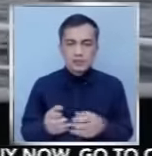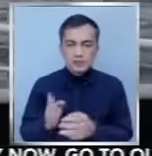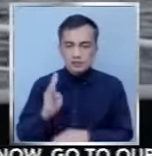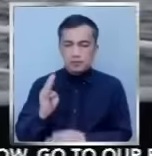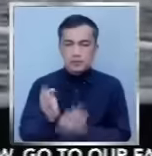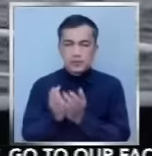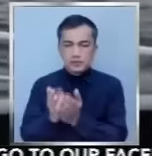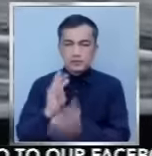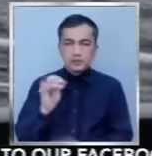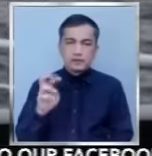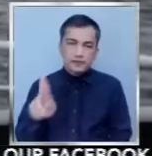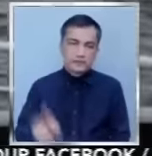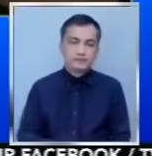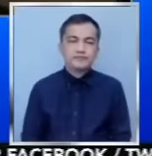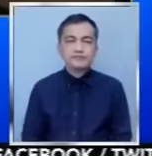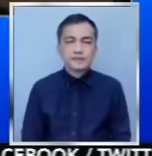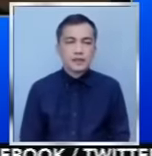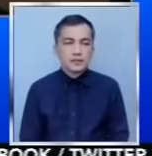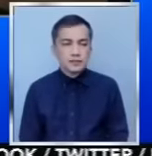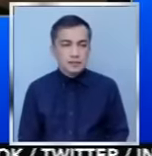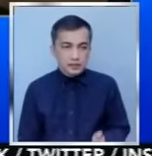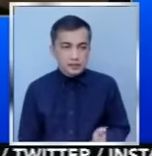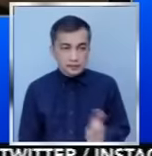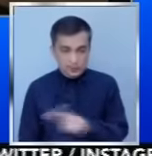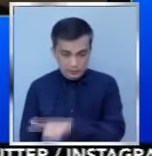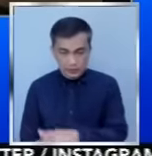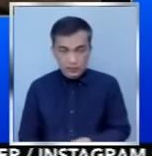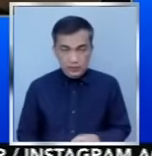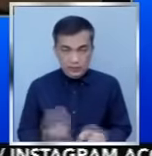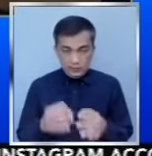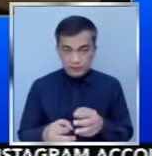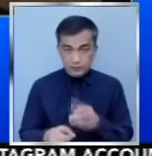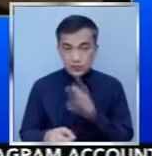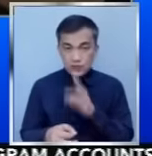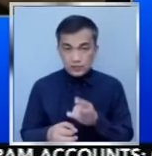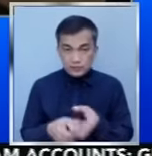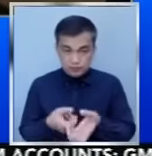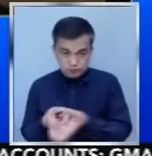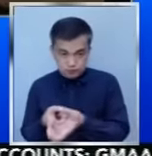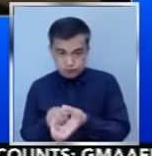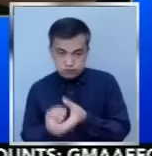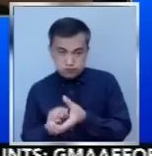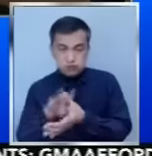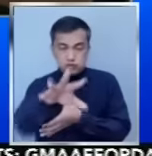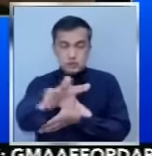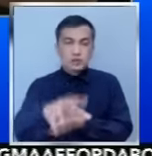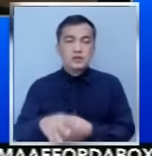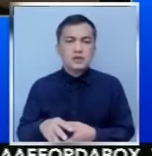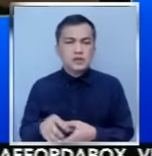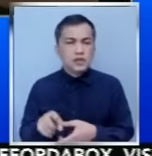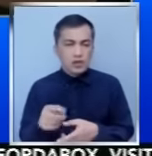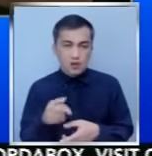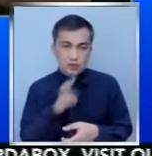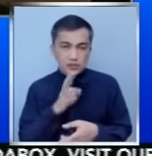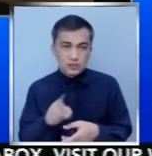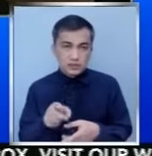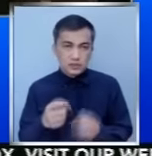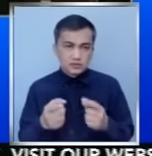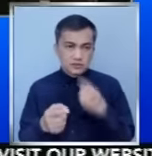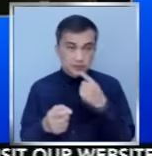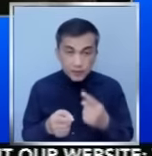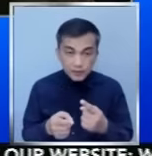Ian June kapag yung ah nagbubuga na ng tubig yung water Canon ng Chinese coast guard at kapag ganyan na sinasabi mo